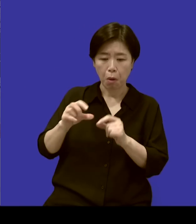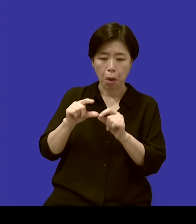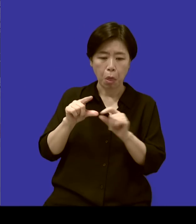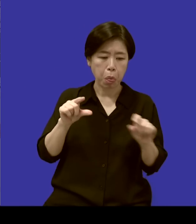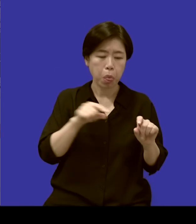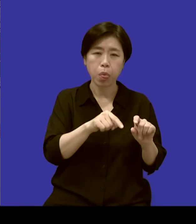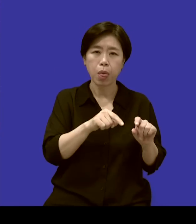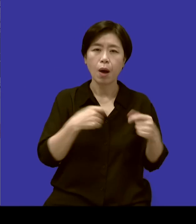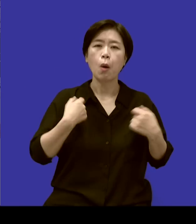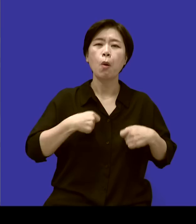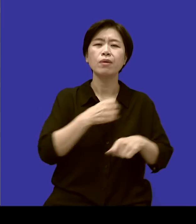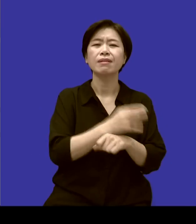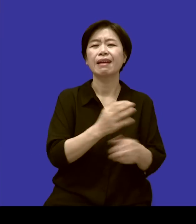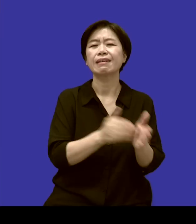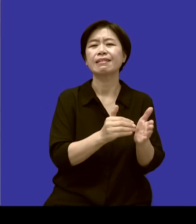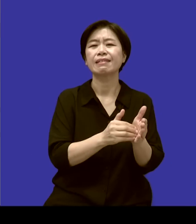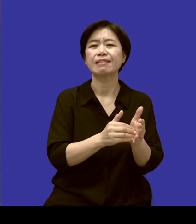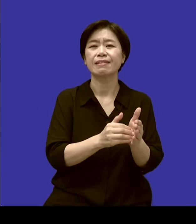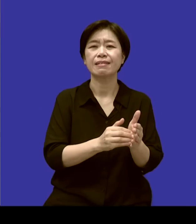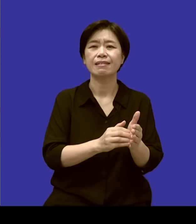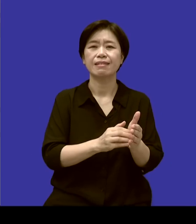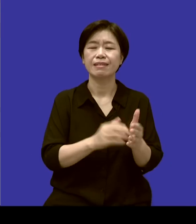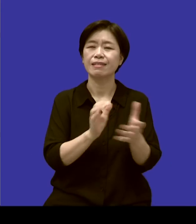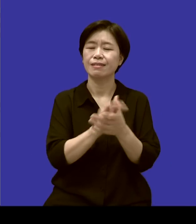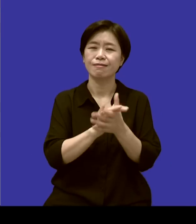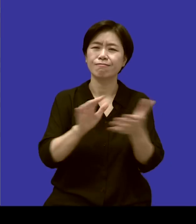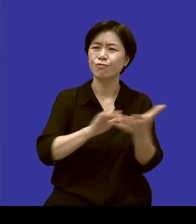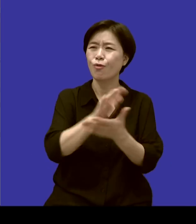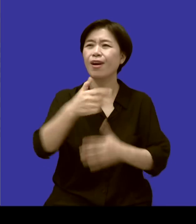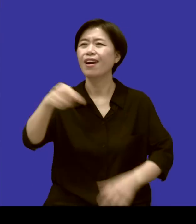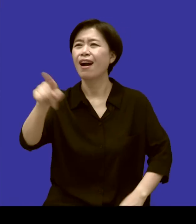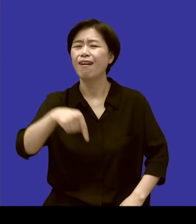그 큰 돈으로 친구들이랑 막 놀러 다니고 이랬어.